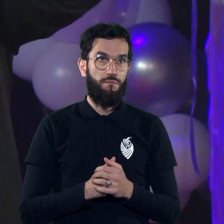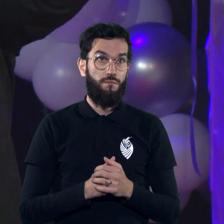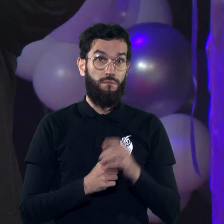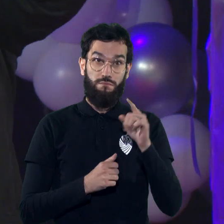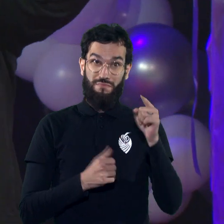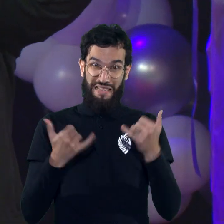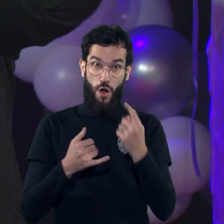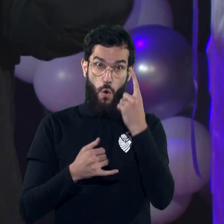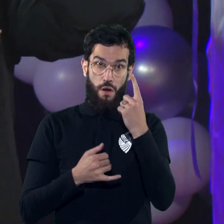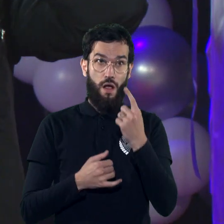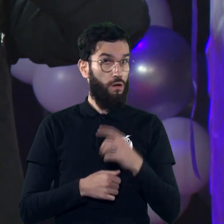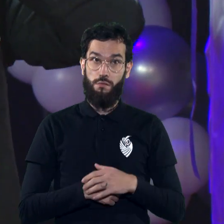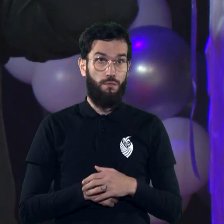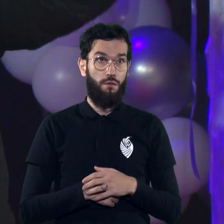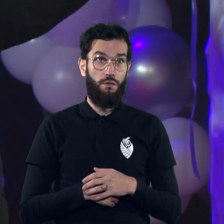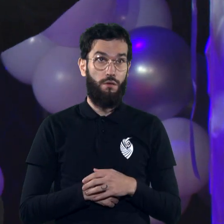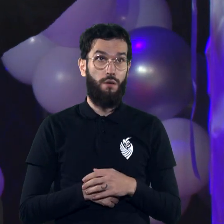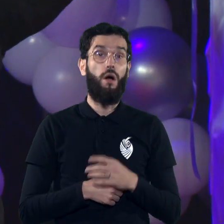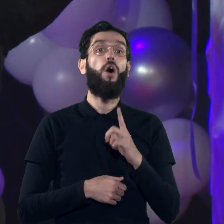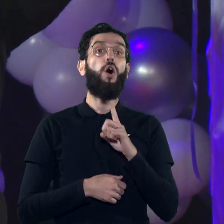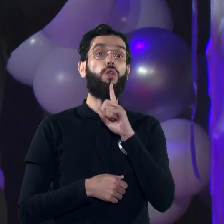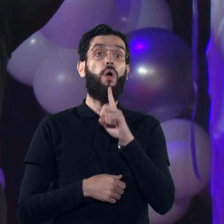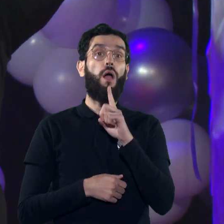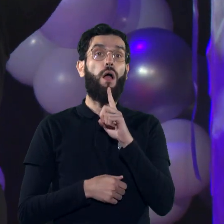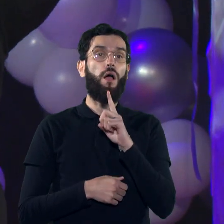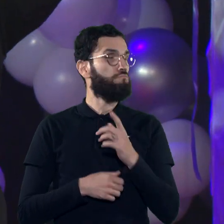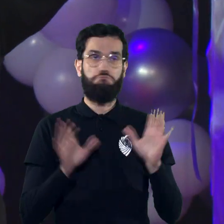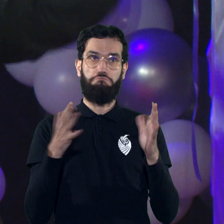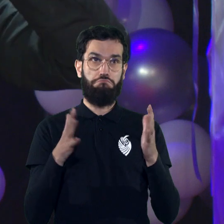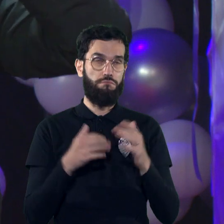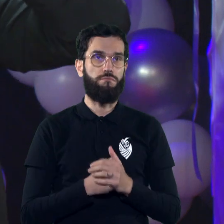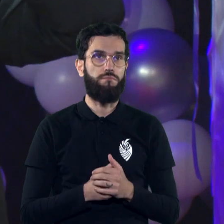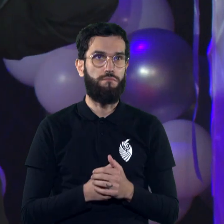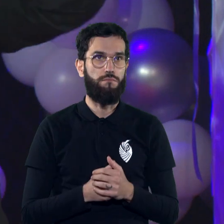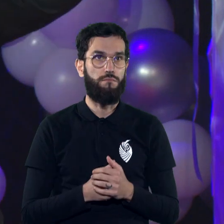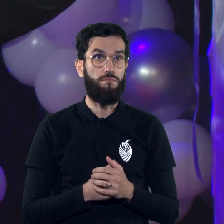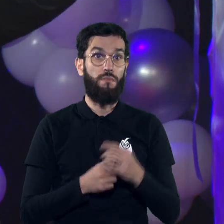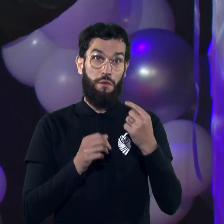Hoj. Ne. Spodná karta. Tiež ne.